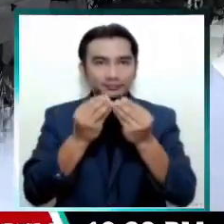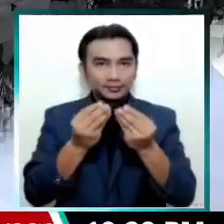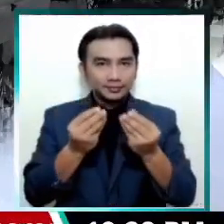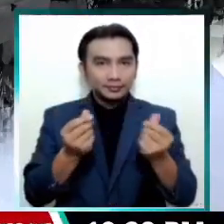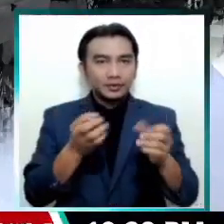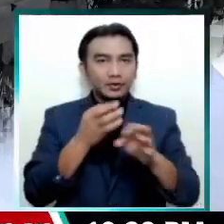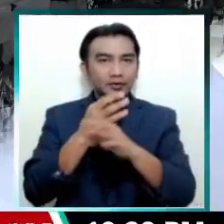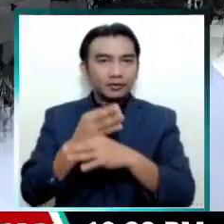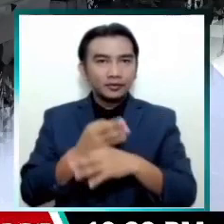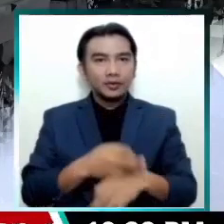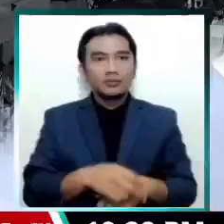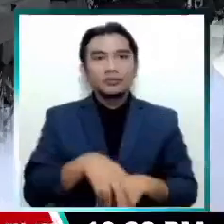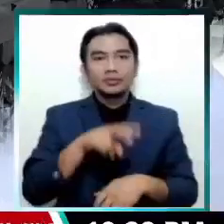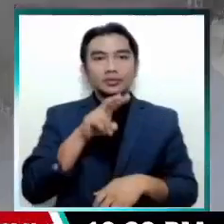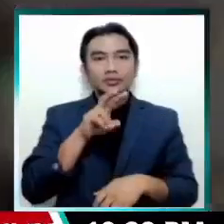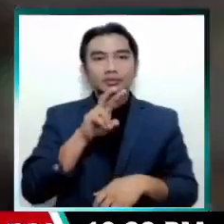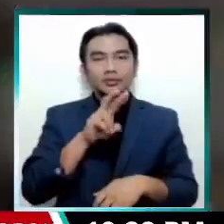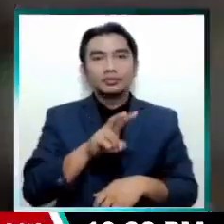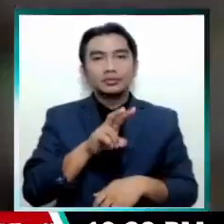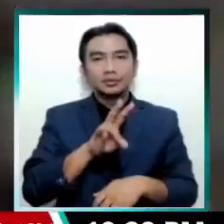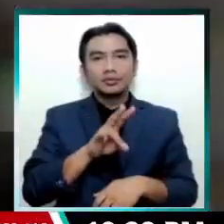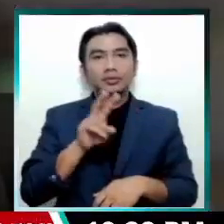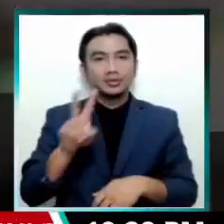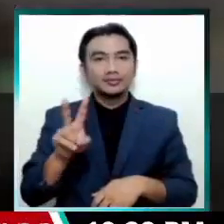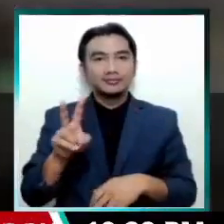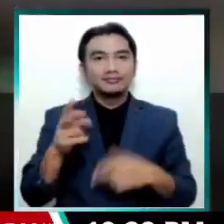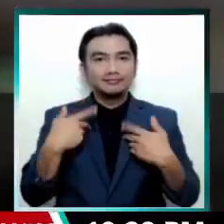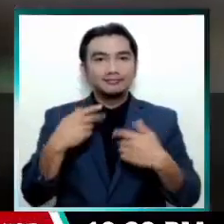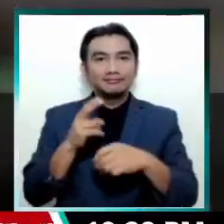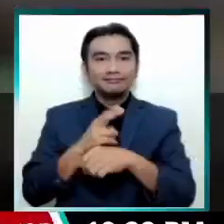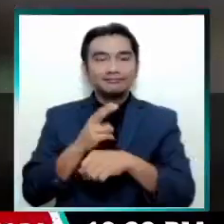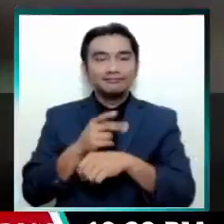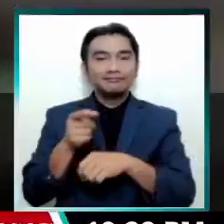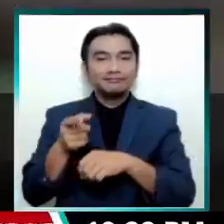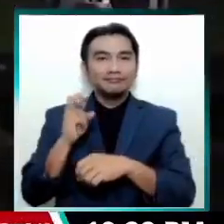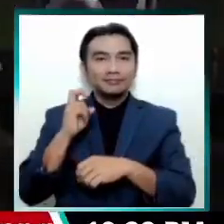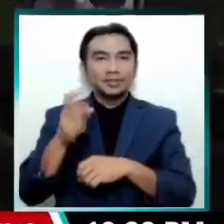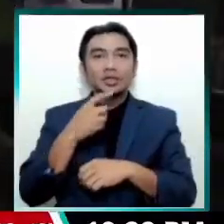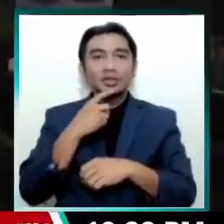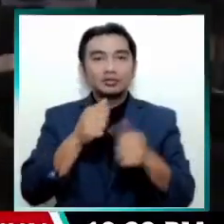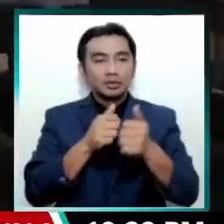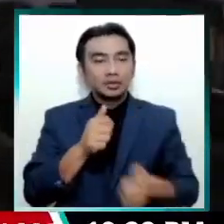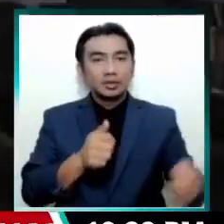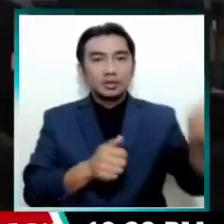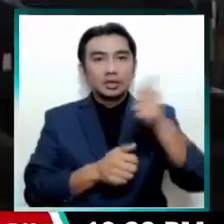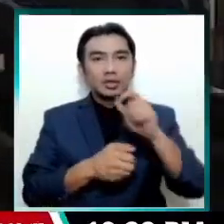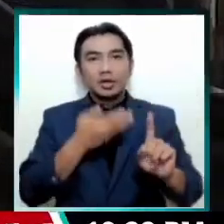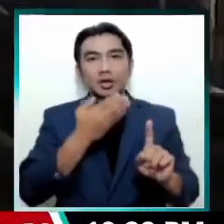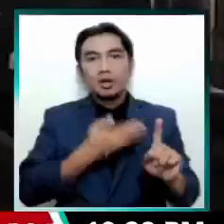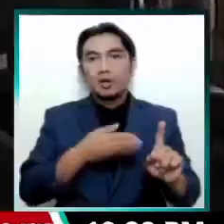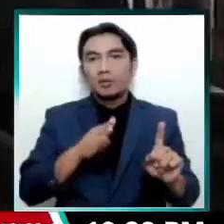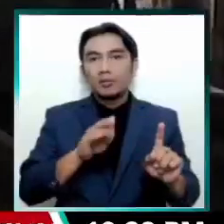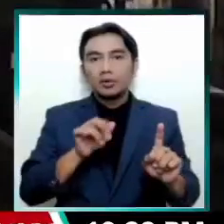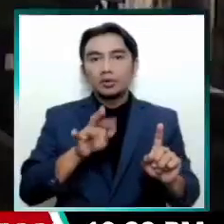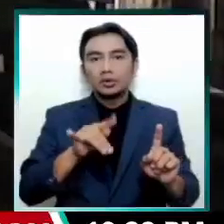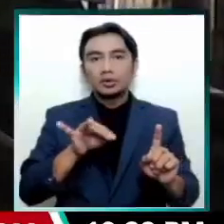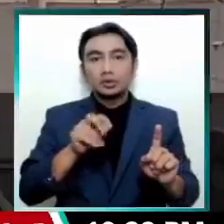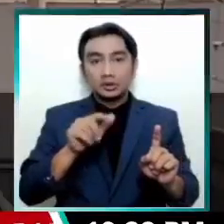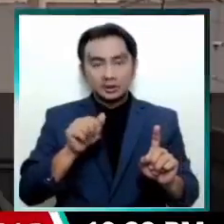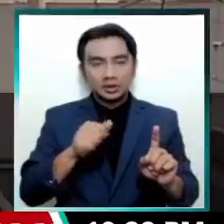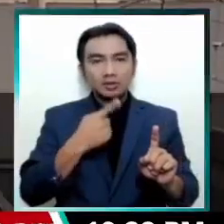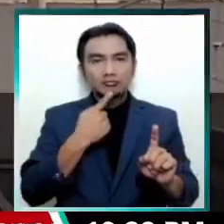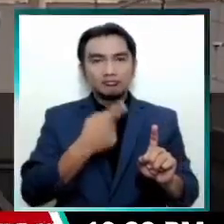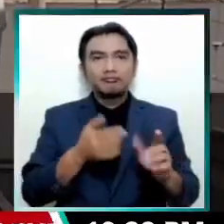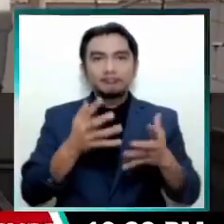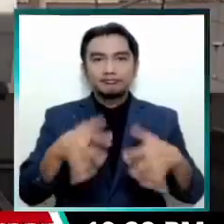72 bagon nito. Sabi ni Transportation Secretary Jaime Bautista, maagang natapos ang rehabilitation bago pa ang